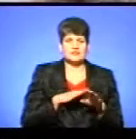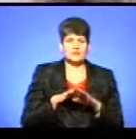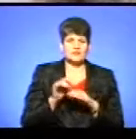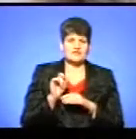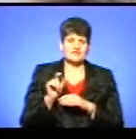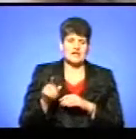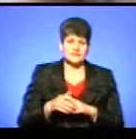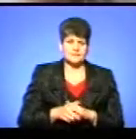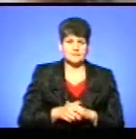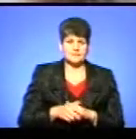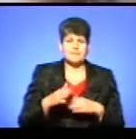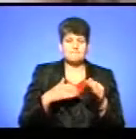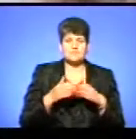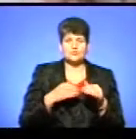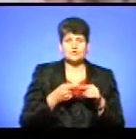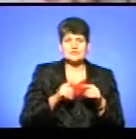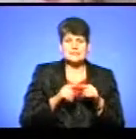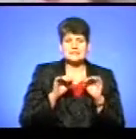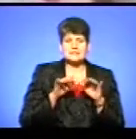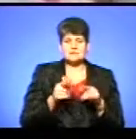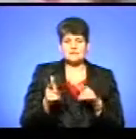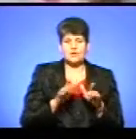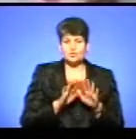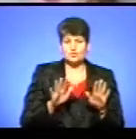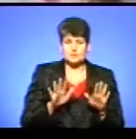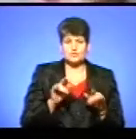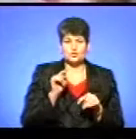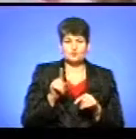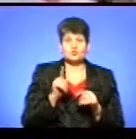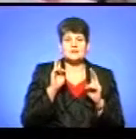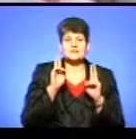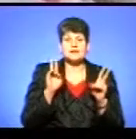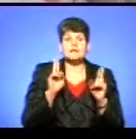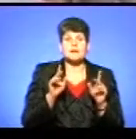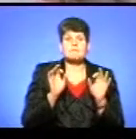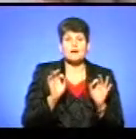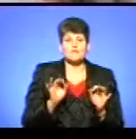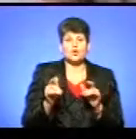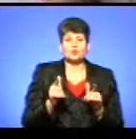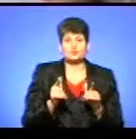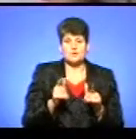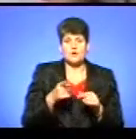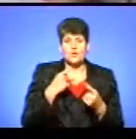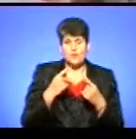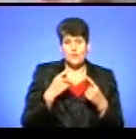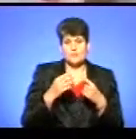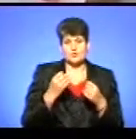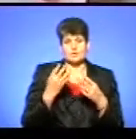завдання. Практично до таких заходів ми не готуємося через те, що ми не знаємо, як до них правильно готуватися. Ми просто говоримо, ми